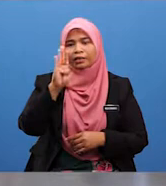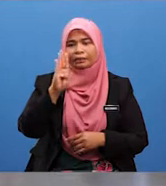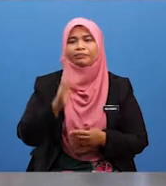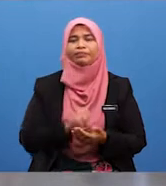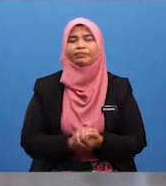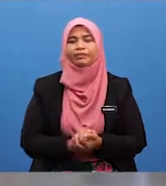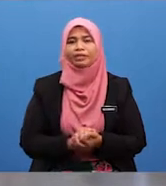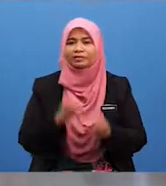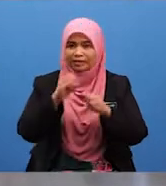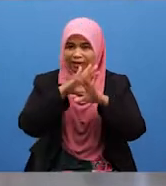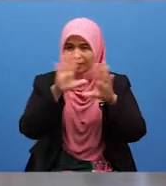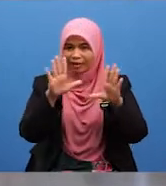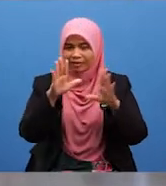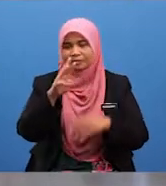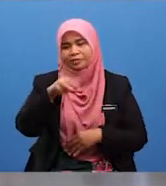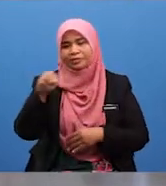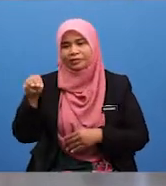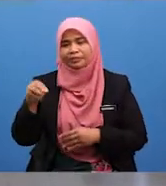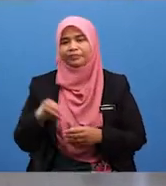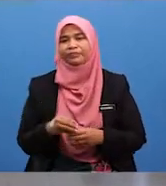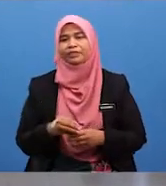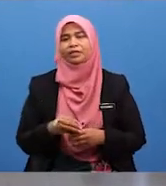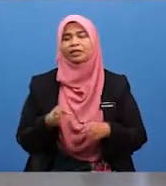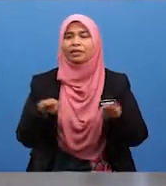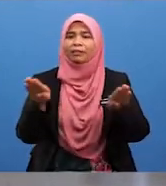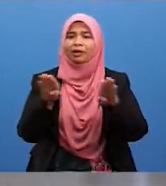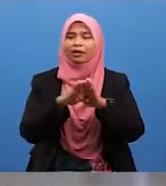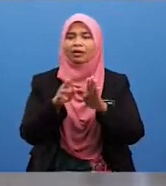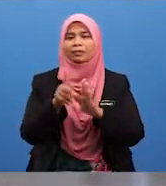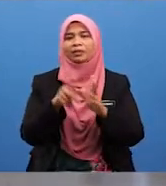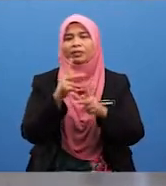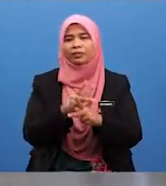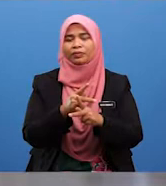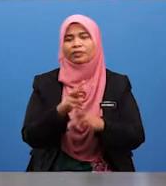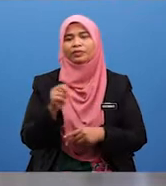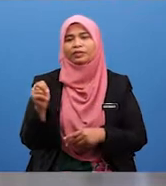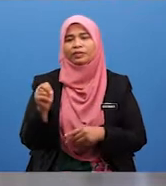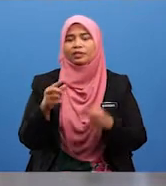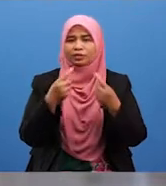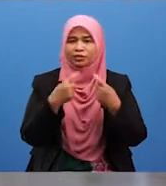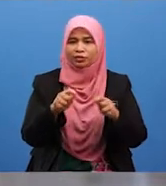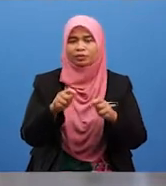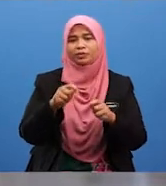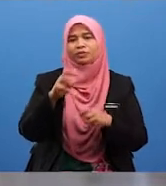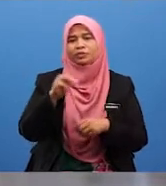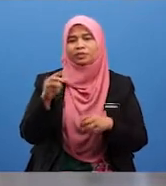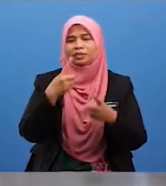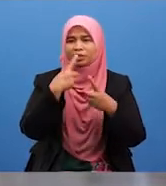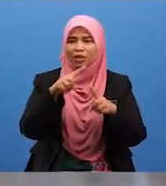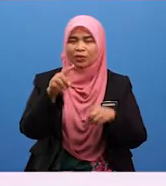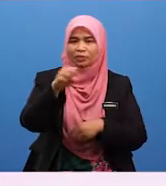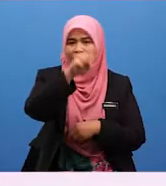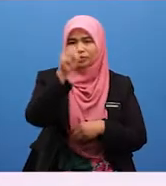Jelas setakat ini murid-murid? Sebagai pengukuhan, cuba murid-murid jawab soalan